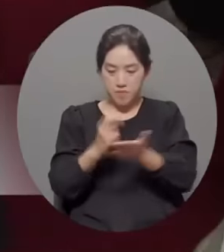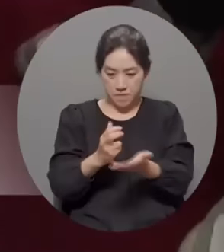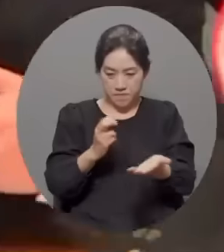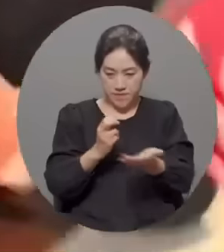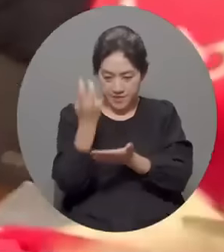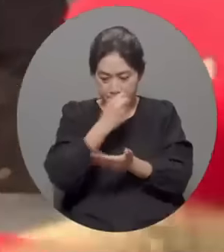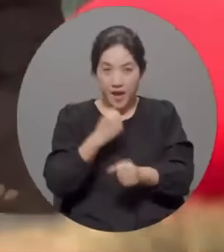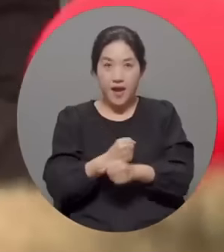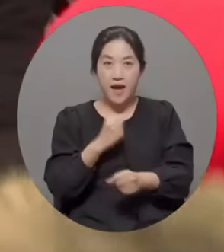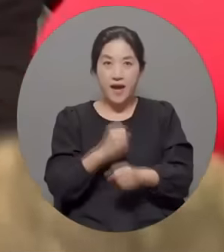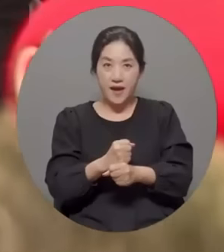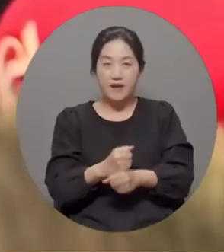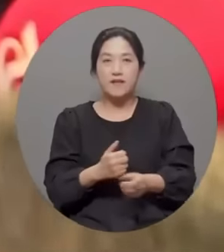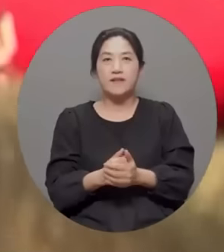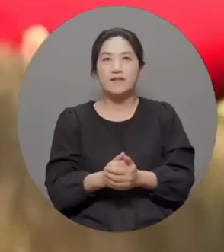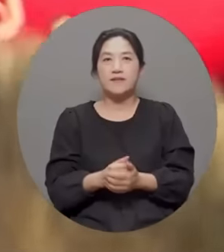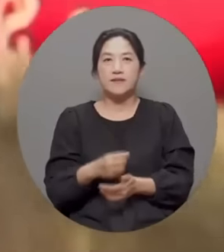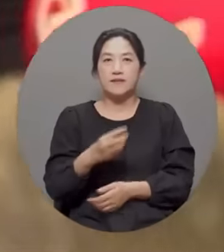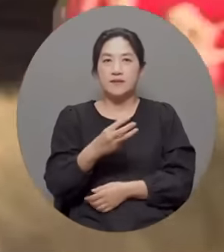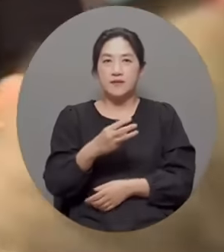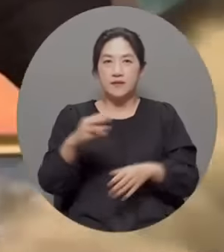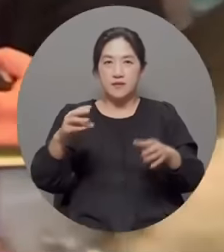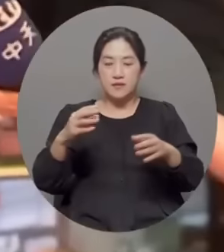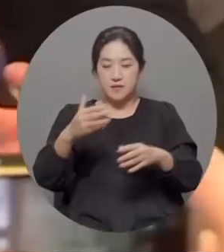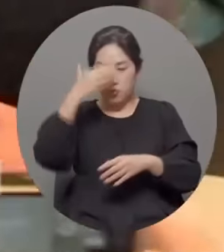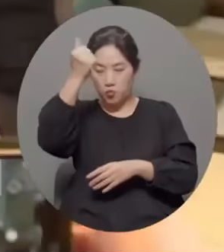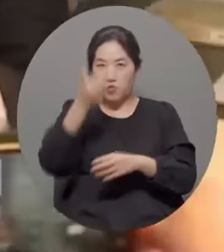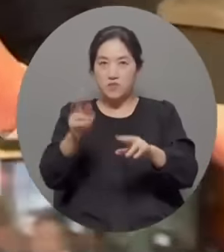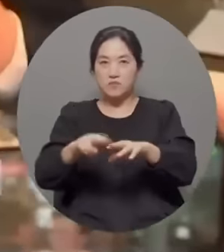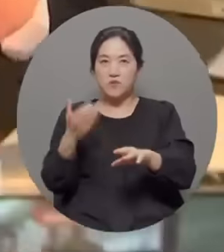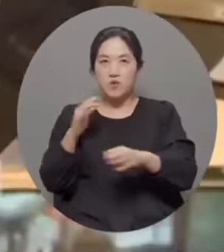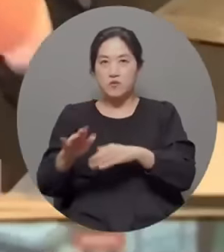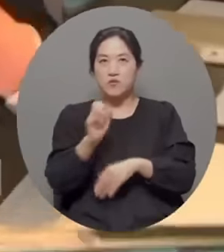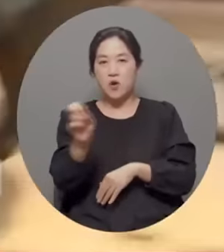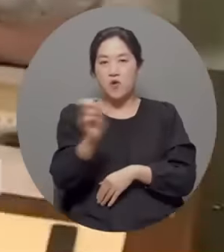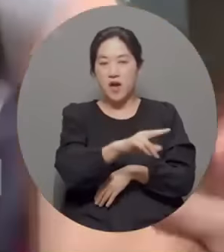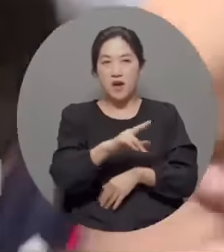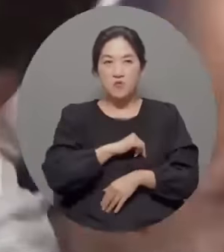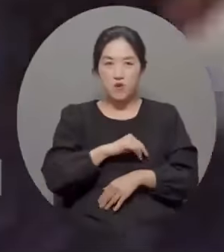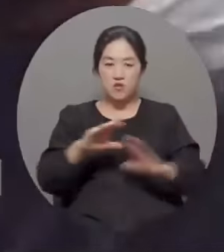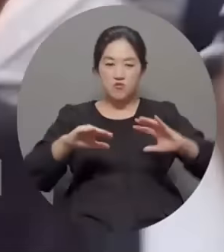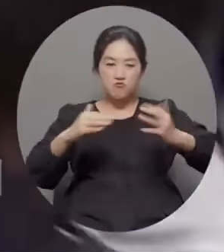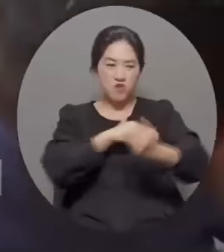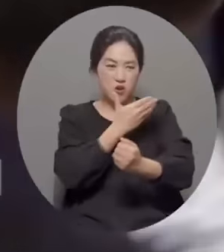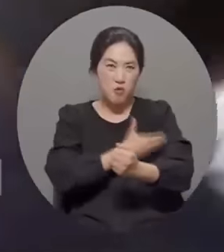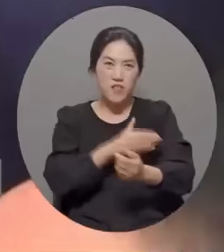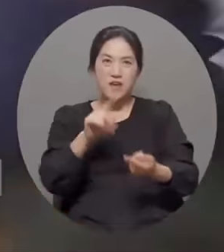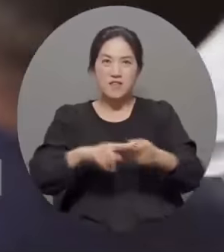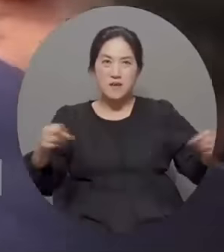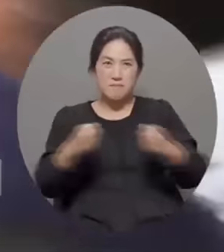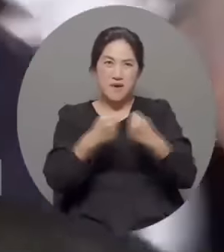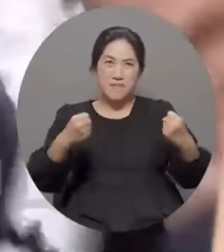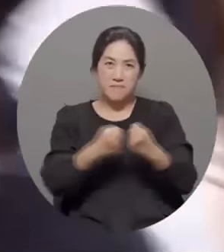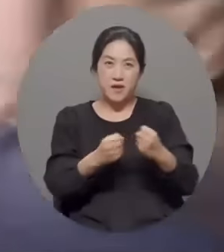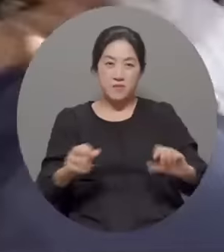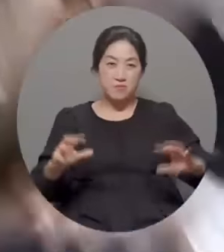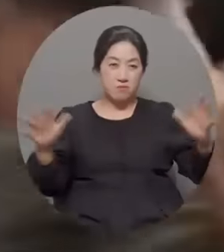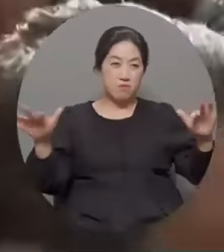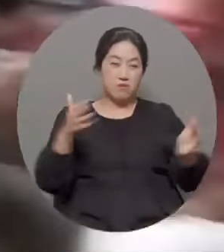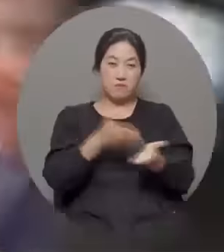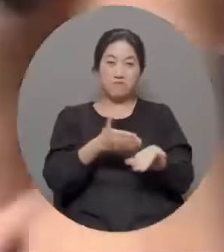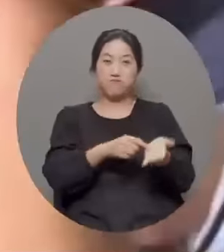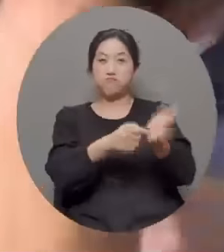진행했습니다. 라이칭도 총통 취임을 전후로 여야 의원이 국회 권한을 둘러싸고 충돌하는 모습이 전 세계에